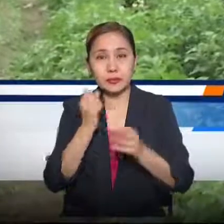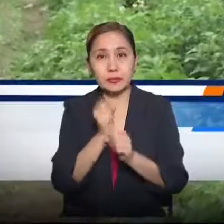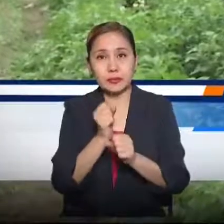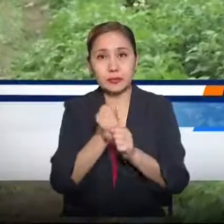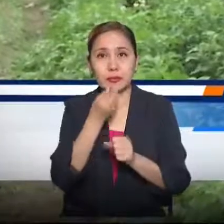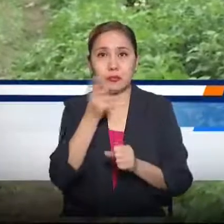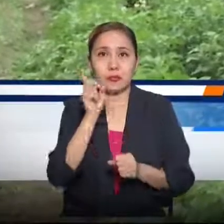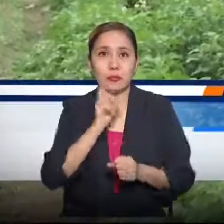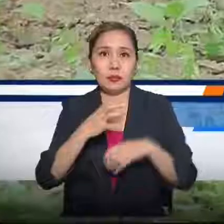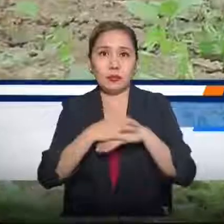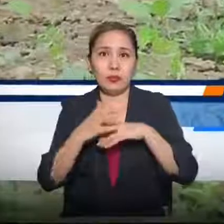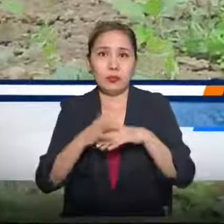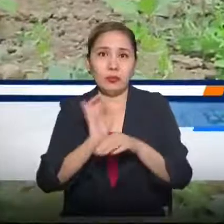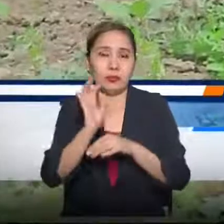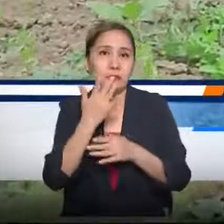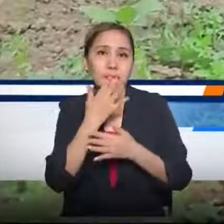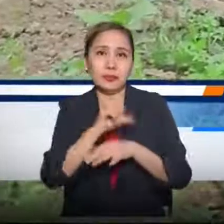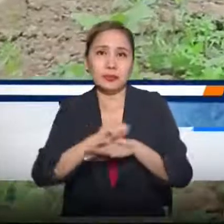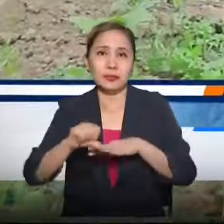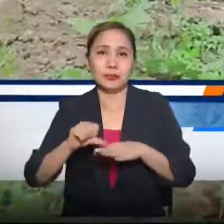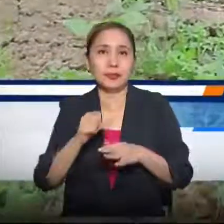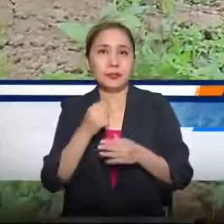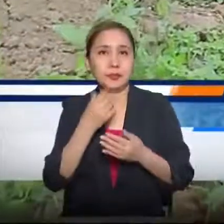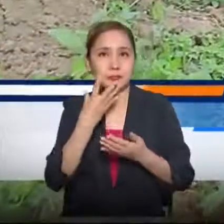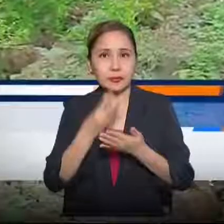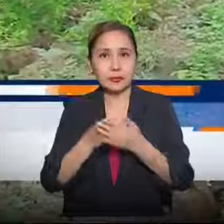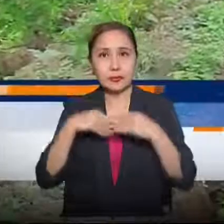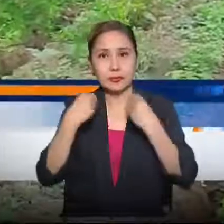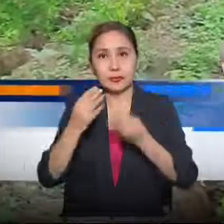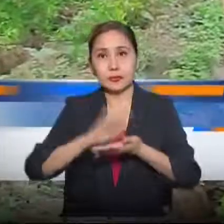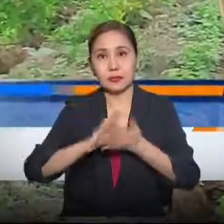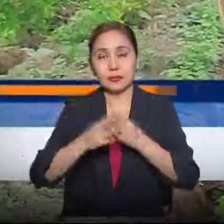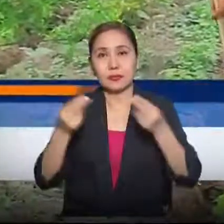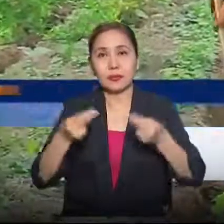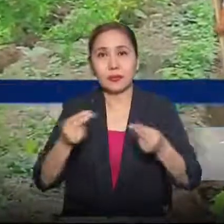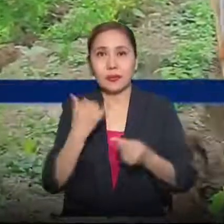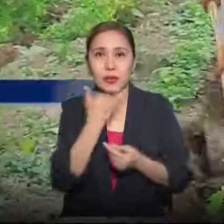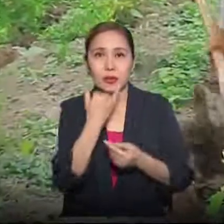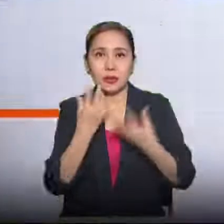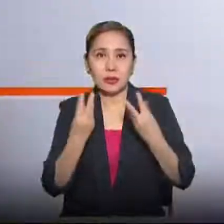Часть урожая граната отправится на экспорт. Помимо прочего, уже подписаны контракты на дыни.